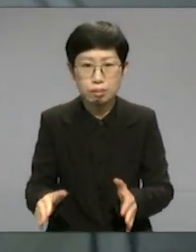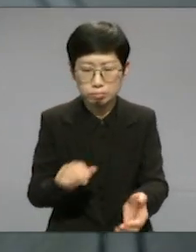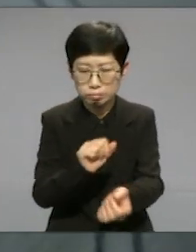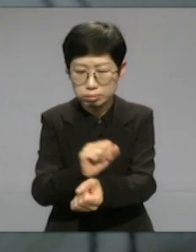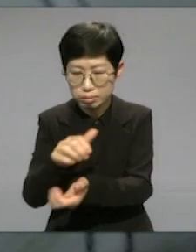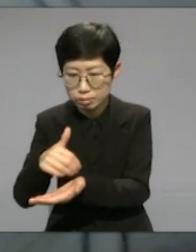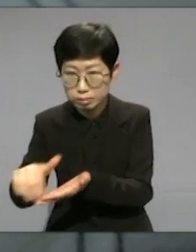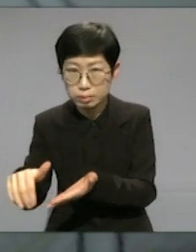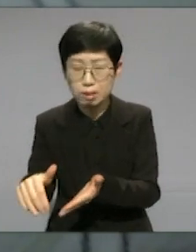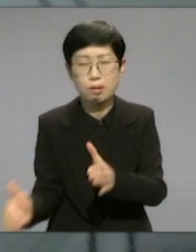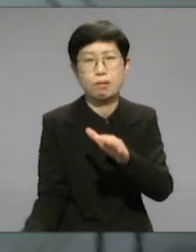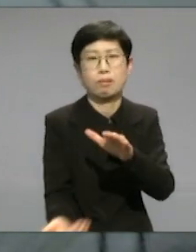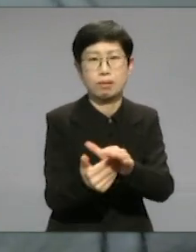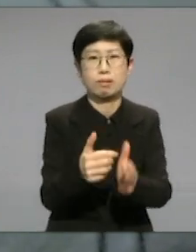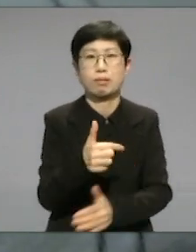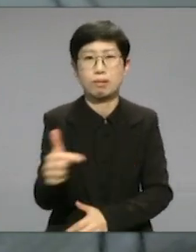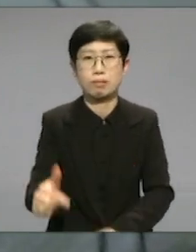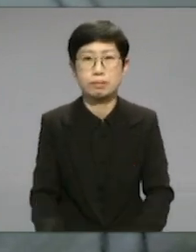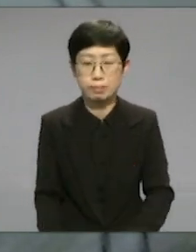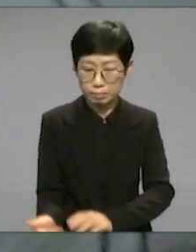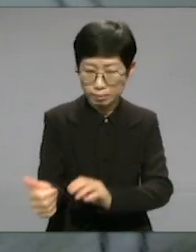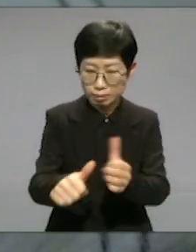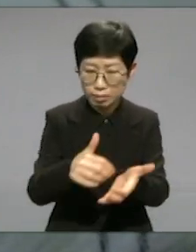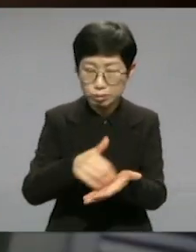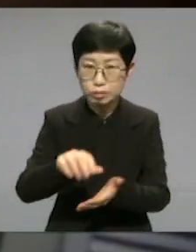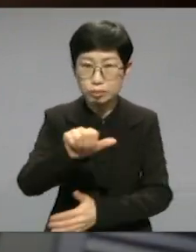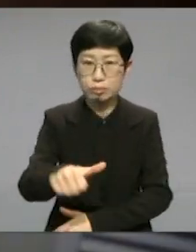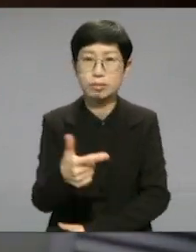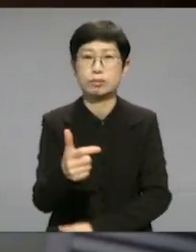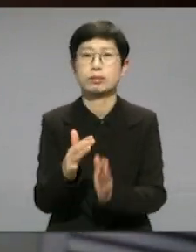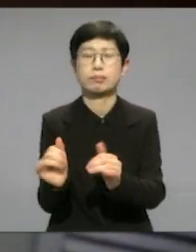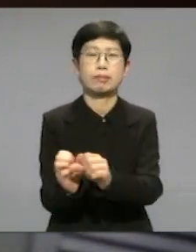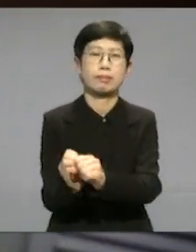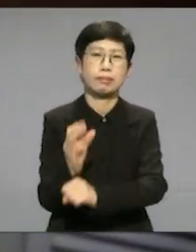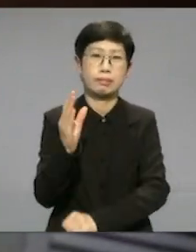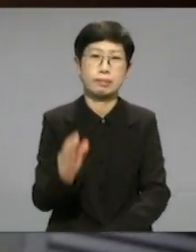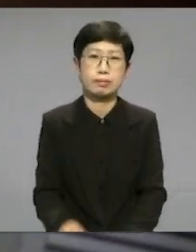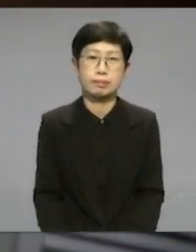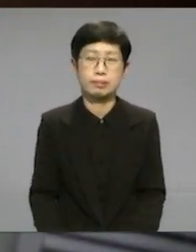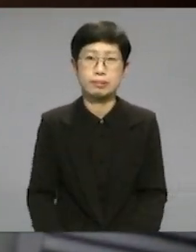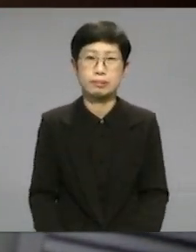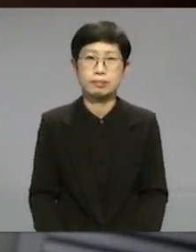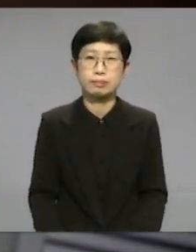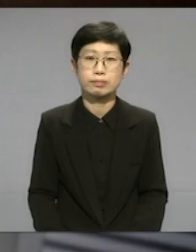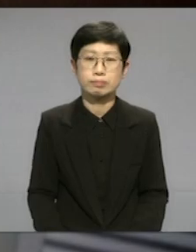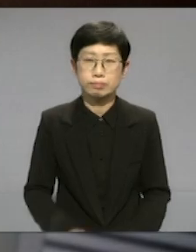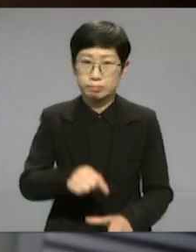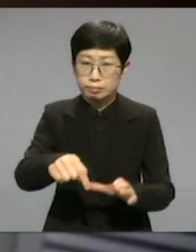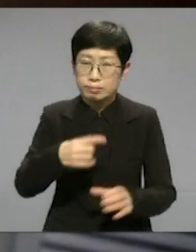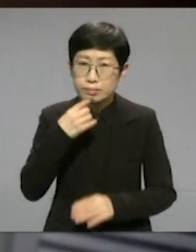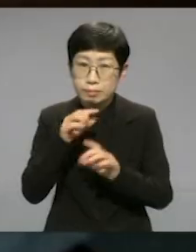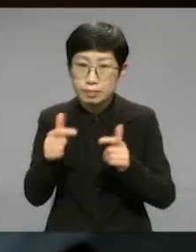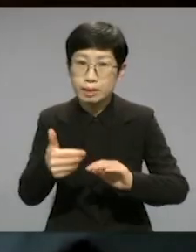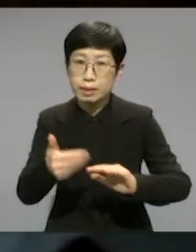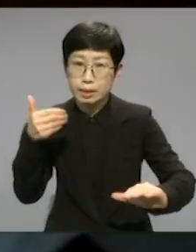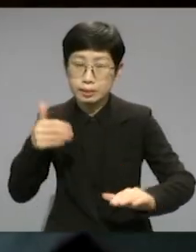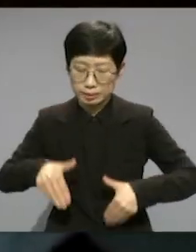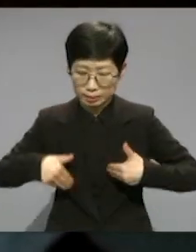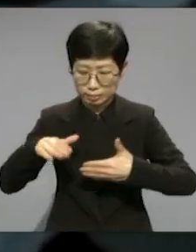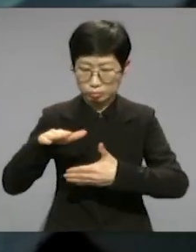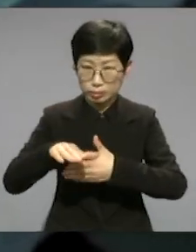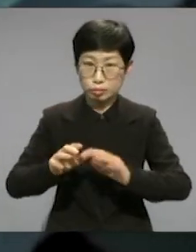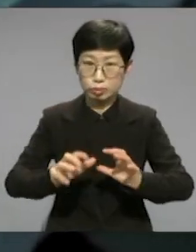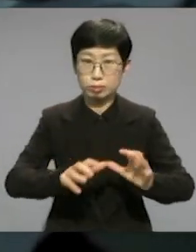수는 최다 수치를 기록했고 사망자도 560명이 넘습니다. 브라질뿐 아니라 다른 남미